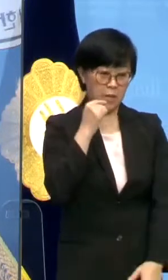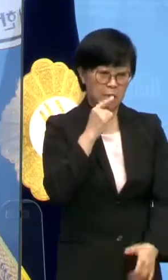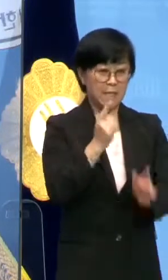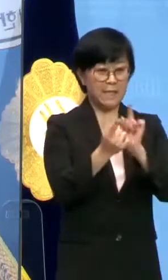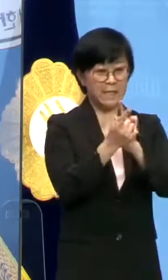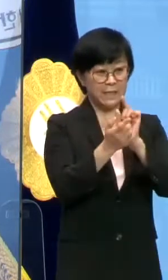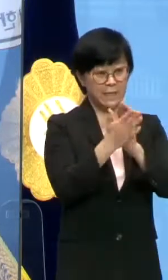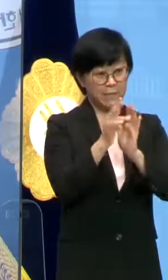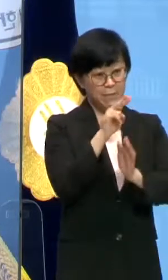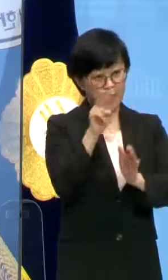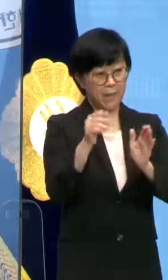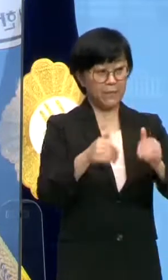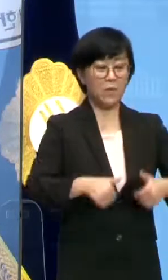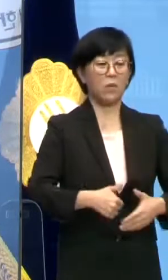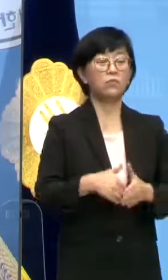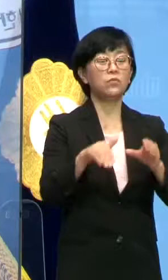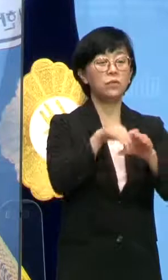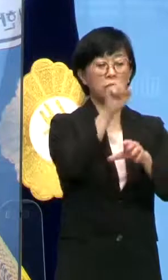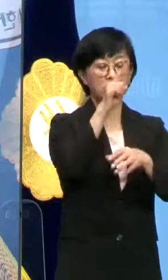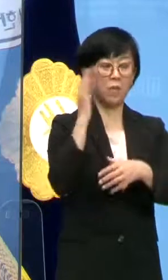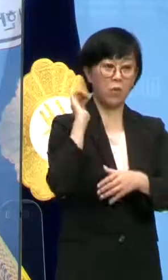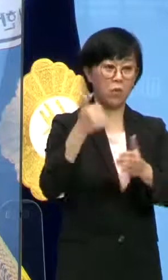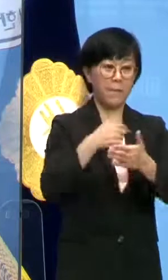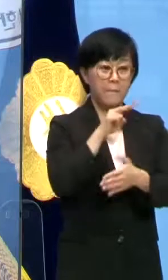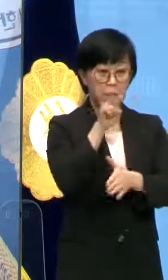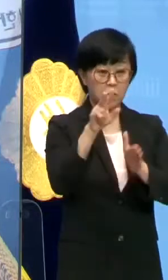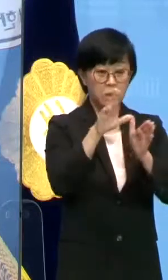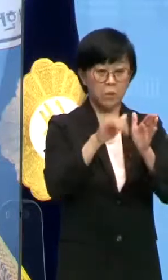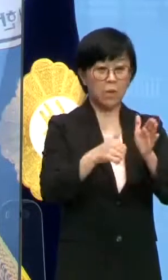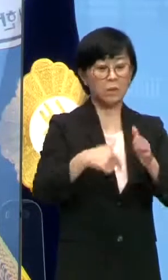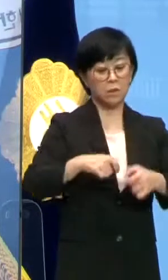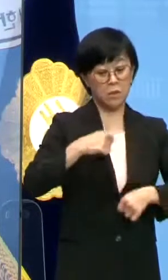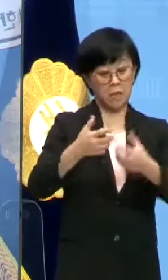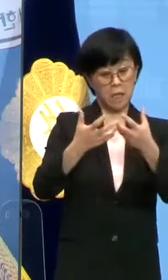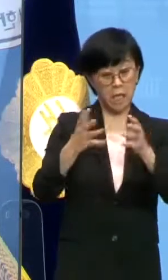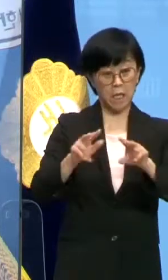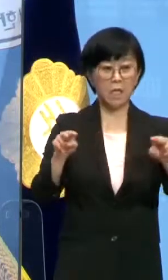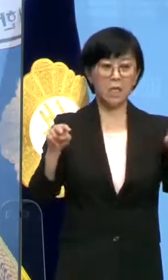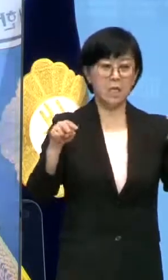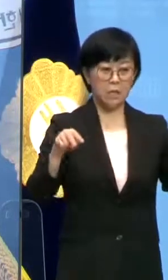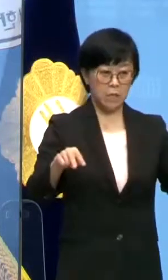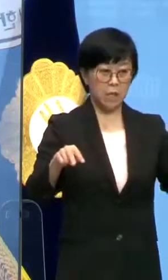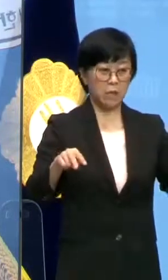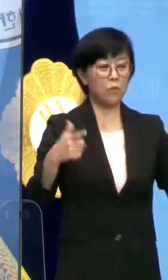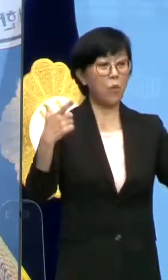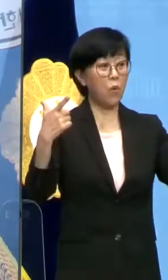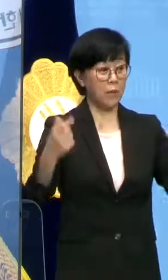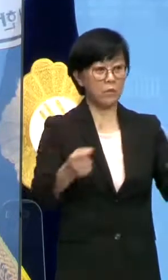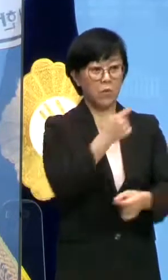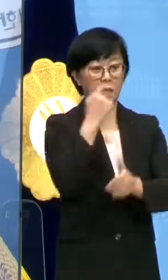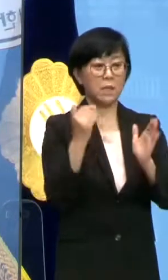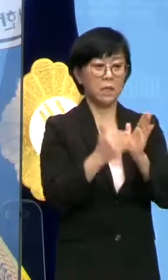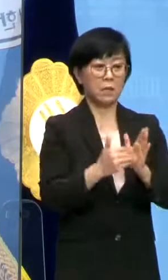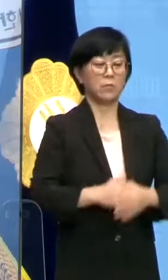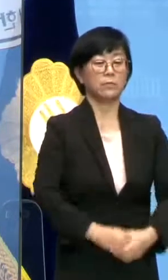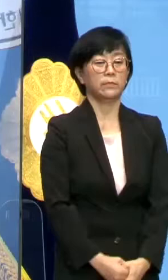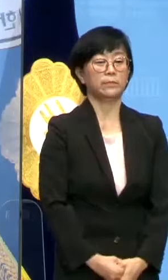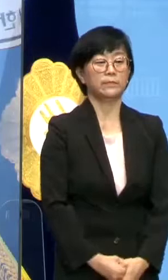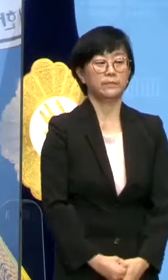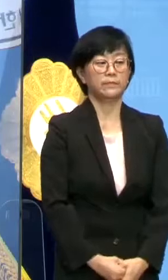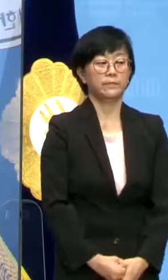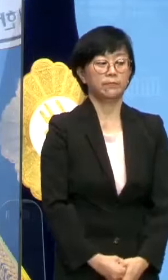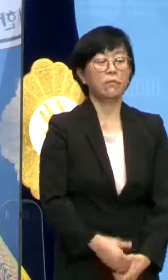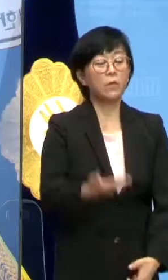하셨습니다 문재인 대통령의 바라본 시선과 정의당 의 시선이 다르지 않음을 확인 했습니다